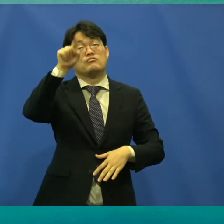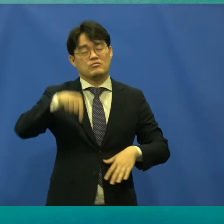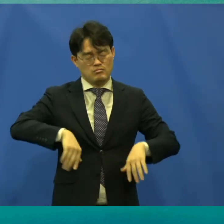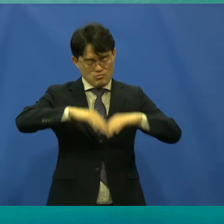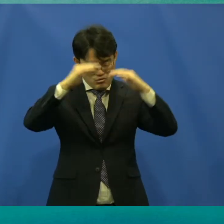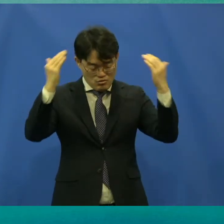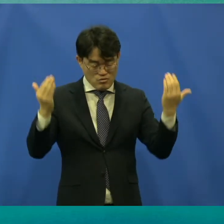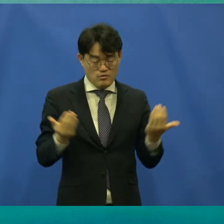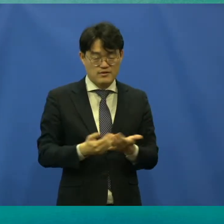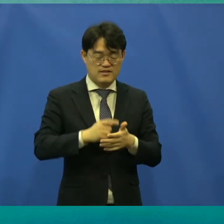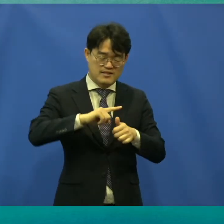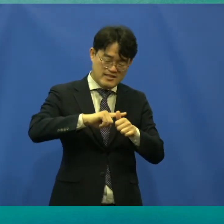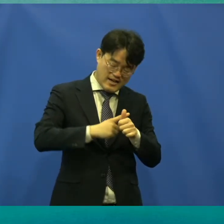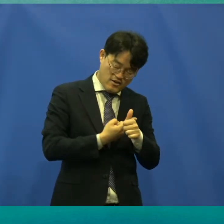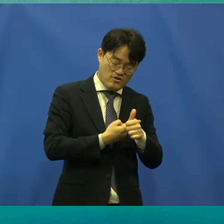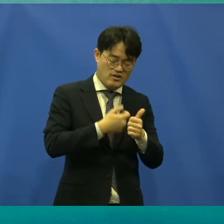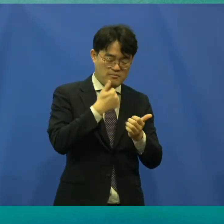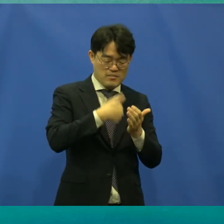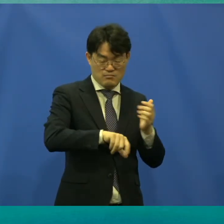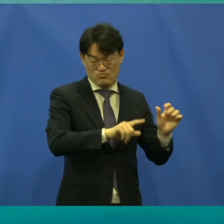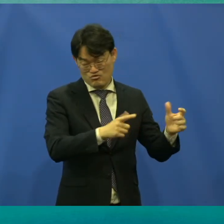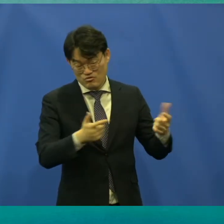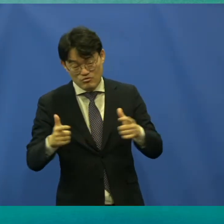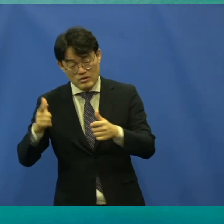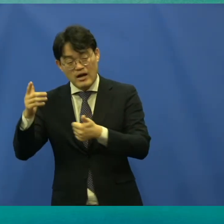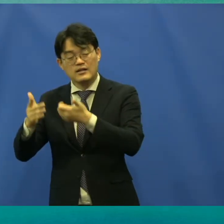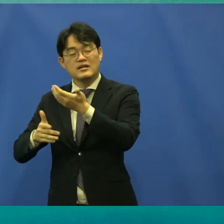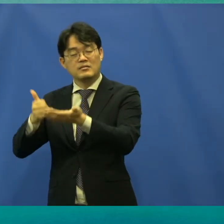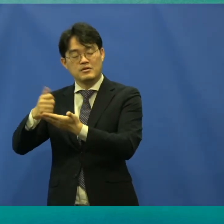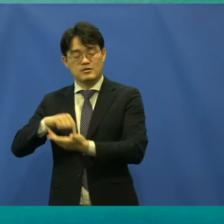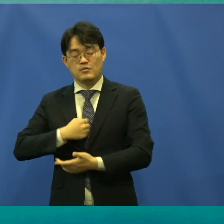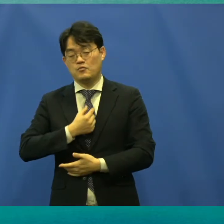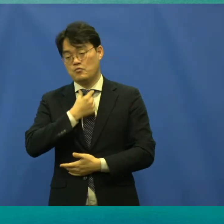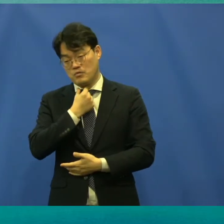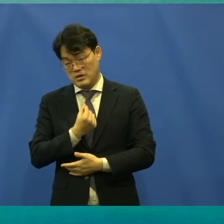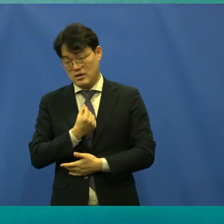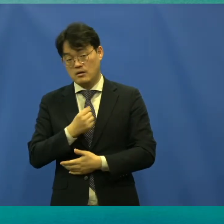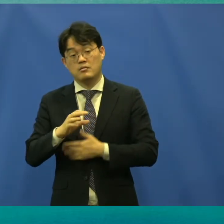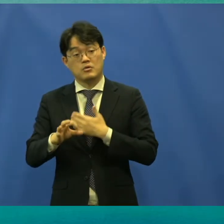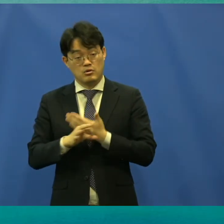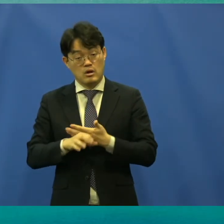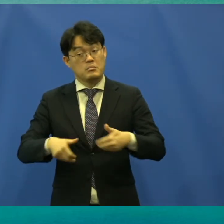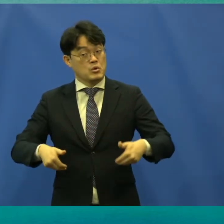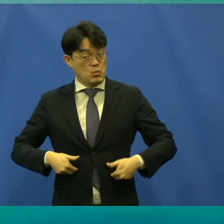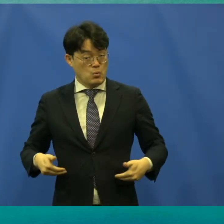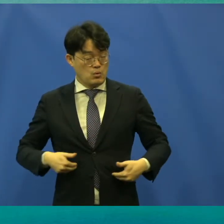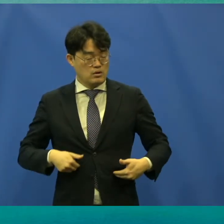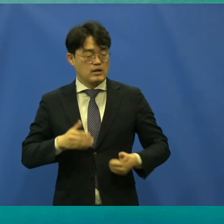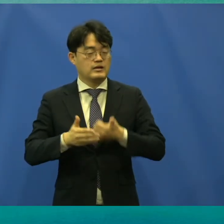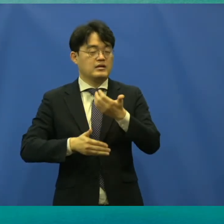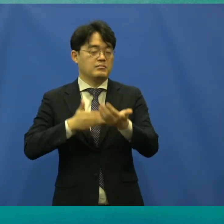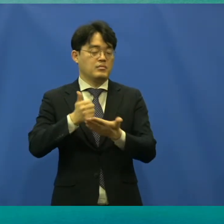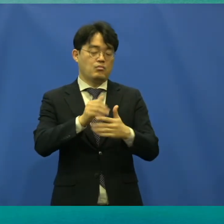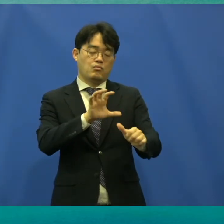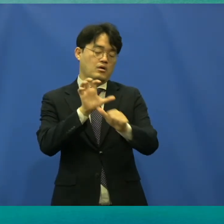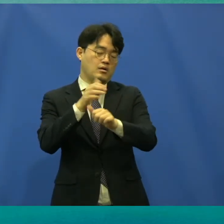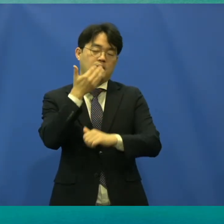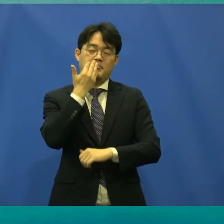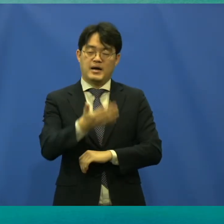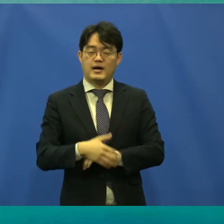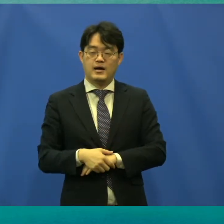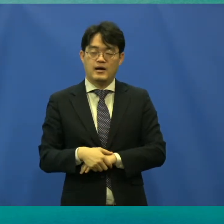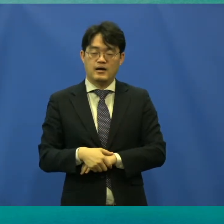자연계를 사용하시기도 하고요, 때로는 사람을 사용하시기도 하고요, 때로는 왕들을